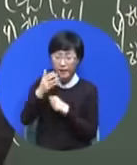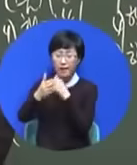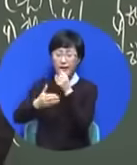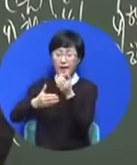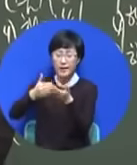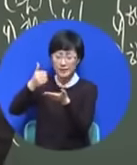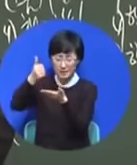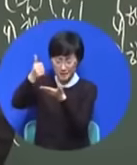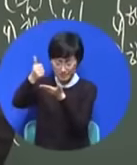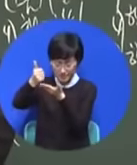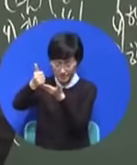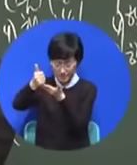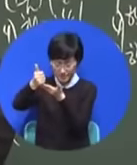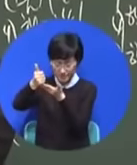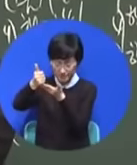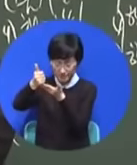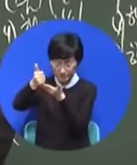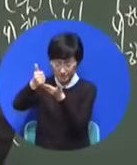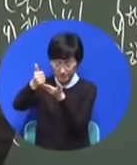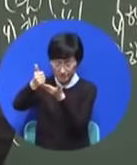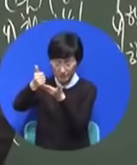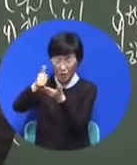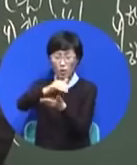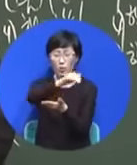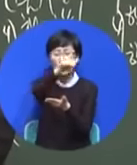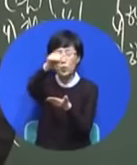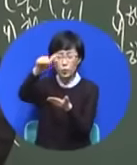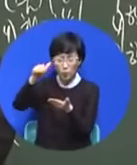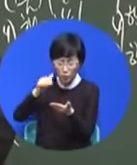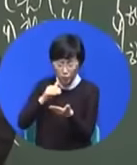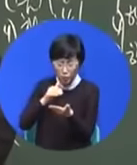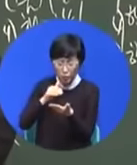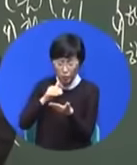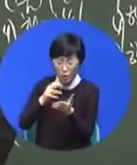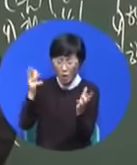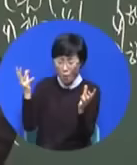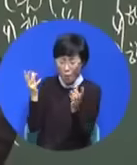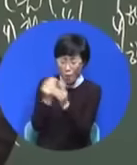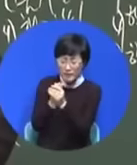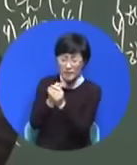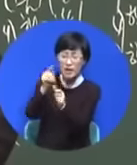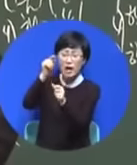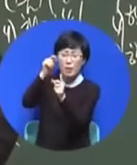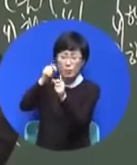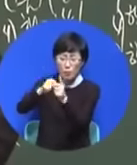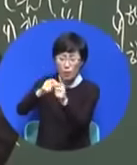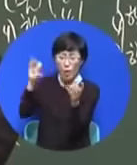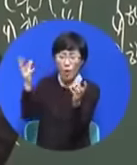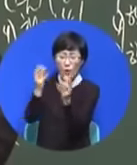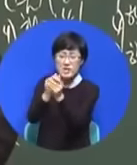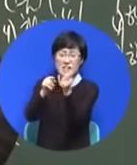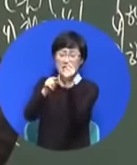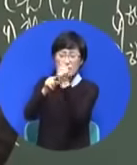하나님이 절대적인 이유와 내용을 우리에게 알게 하심을